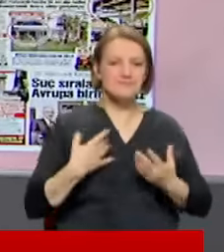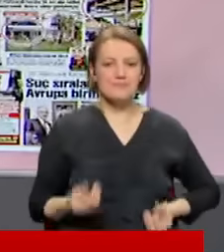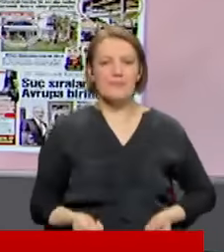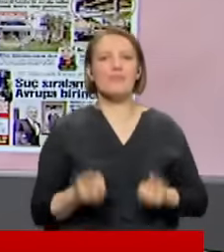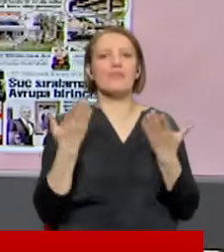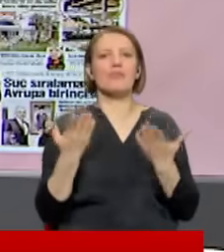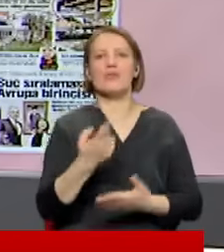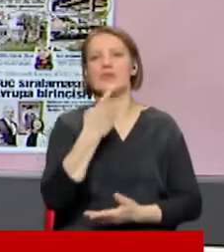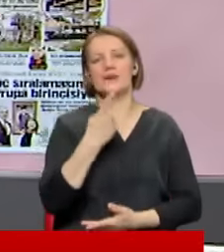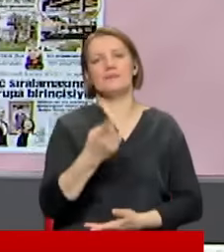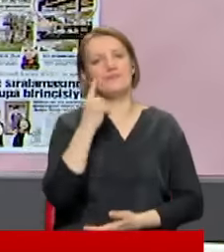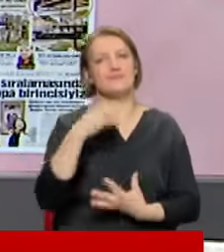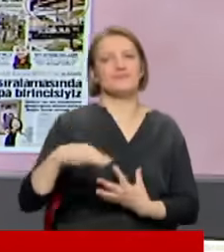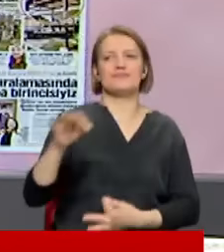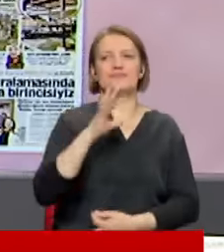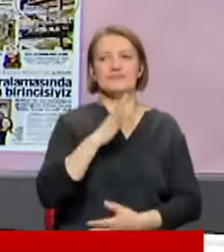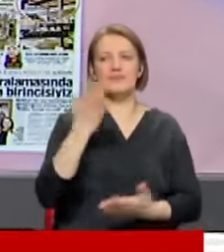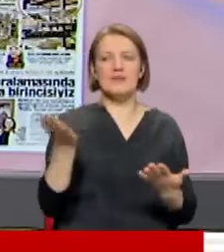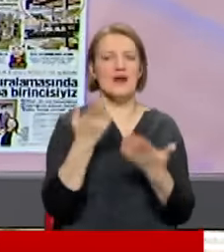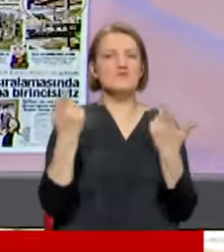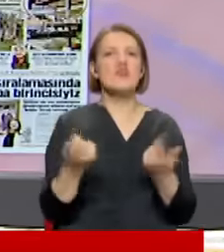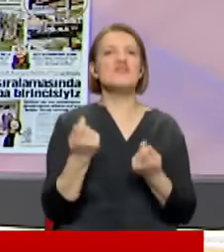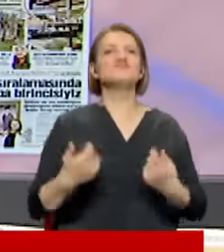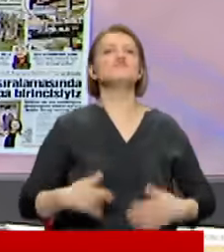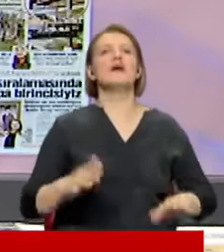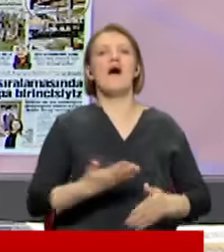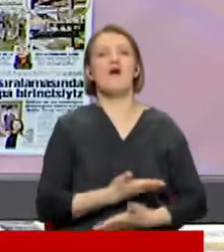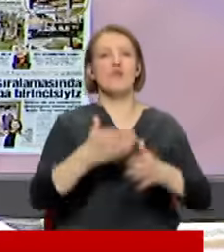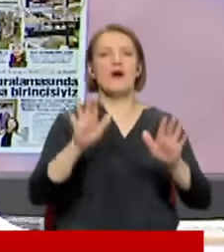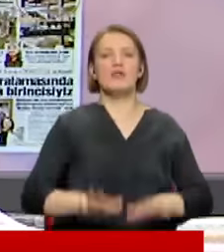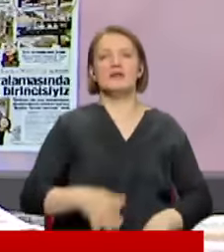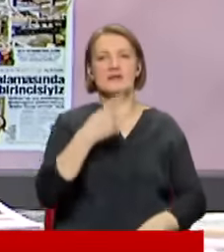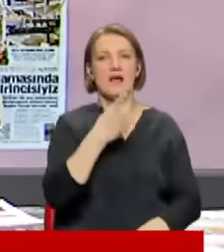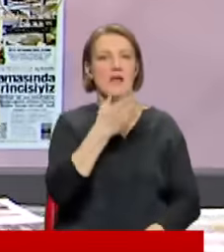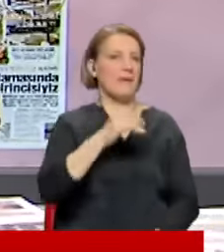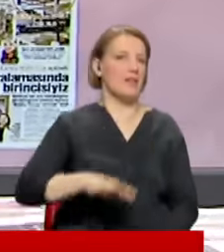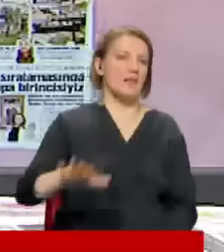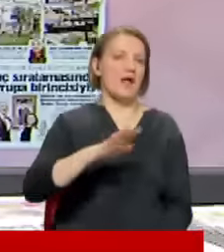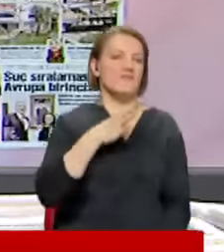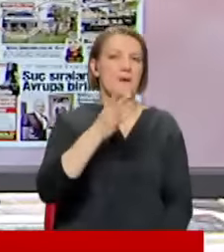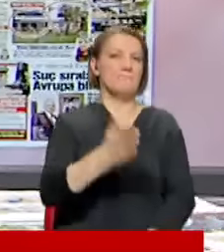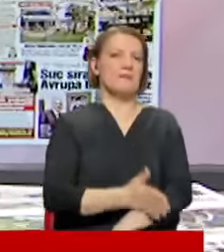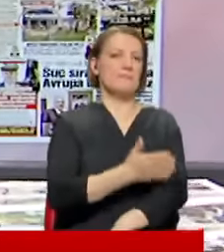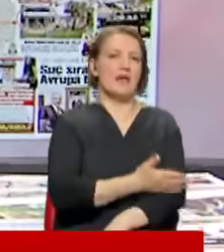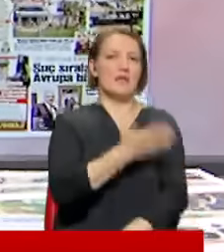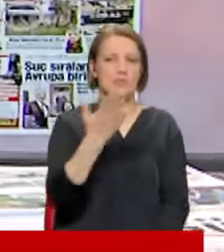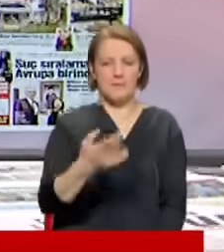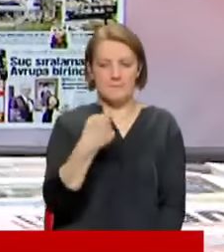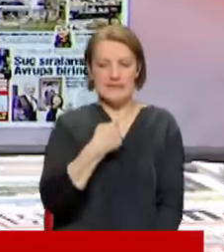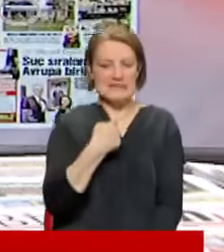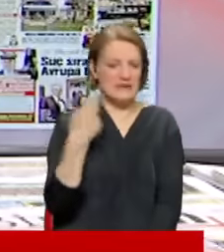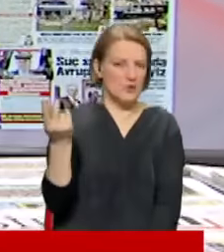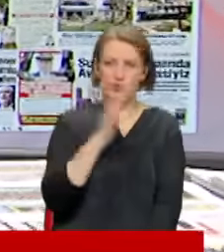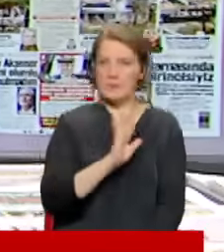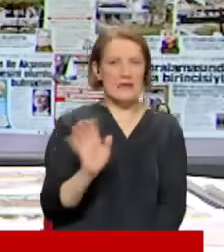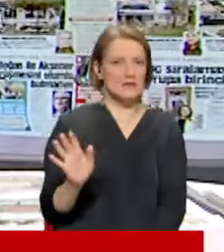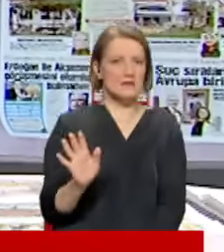geçiremiyoruz diyen milyonlar var. Eğer çalışmazsak aç kalırız diyen emekliler var memlekette. Bizi de